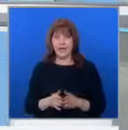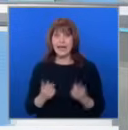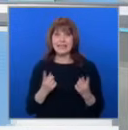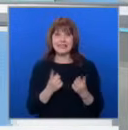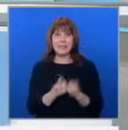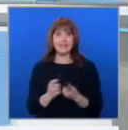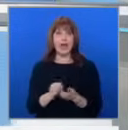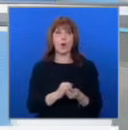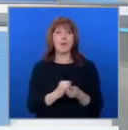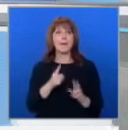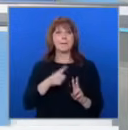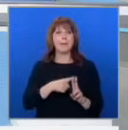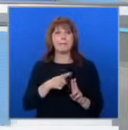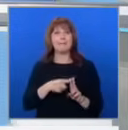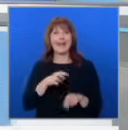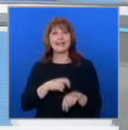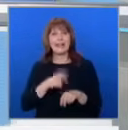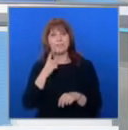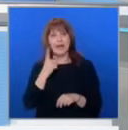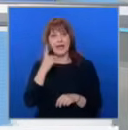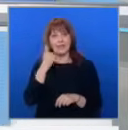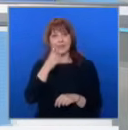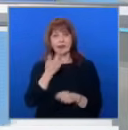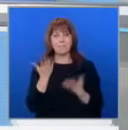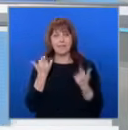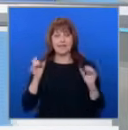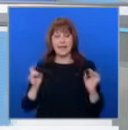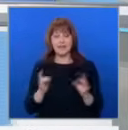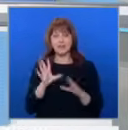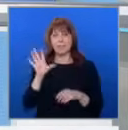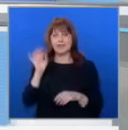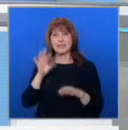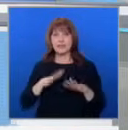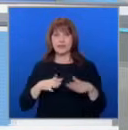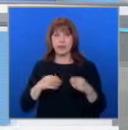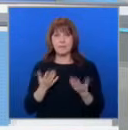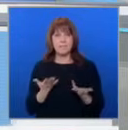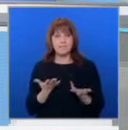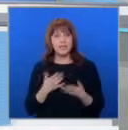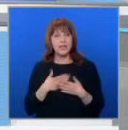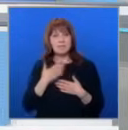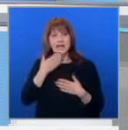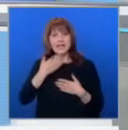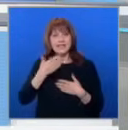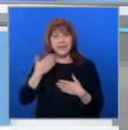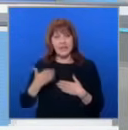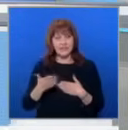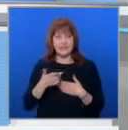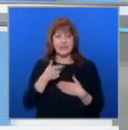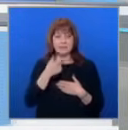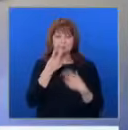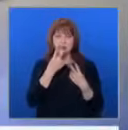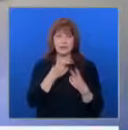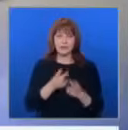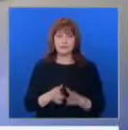Среща на коалицията ПП-ДБ ден преди началото на 50-тия парламент. Има ли реакция на изказването на лидера на ГЕРБ? Ще ни каже сега